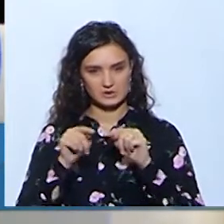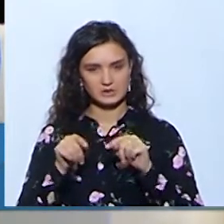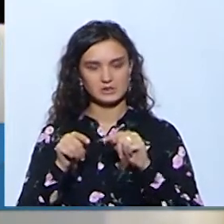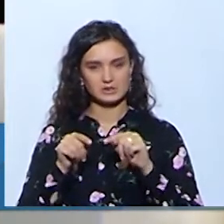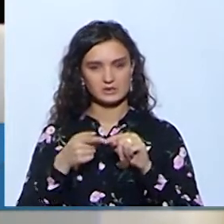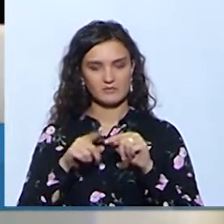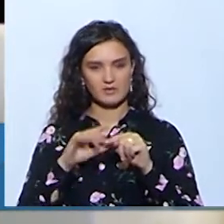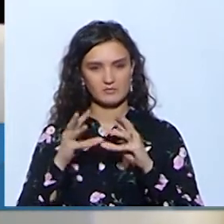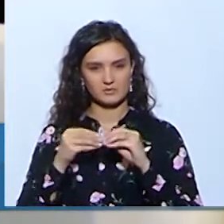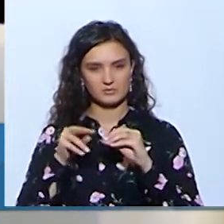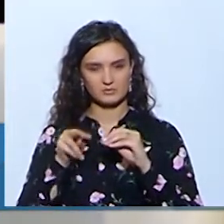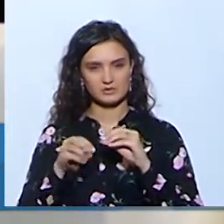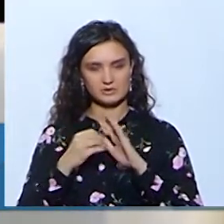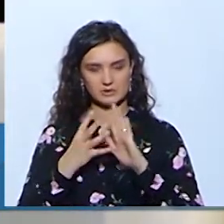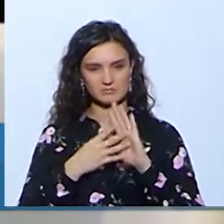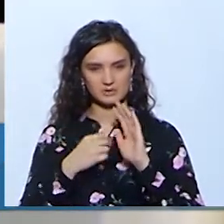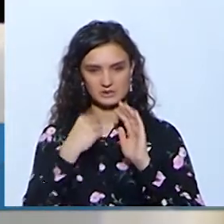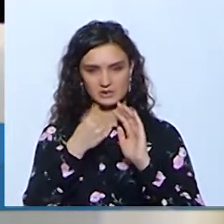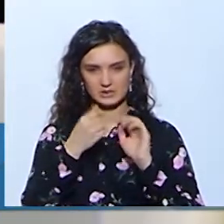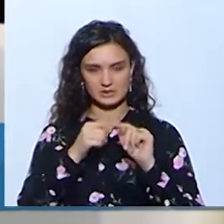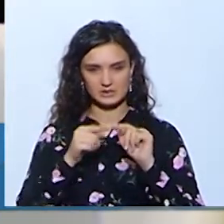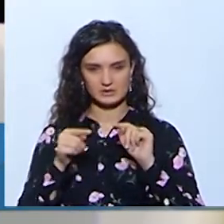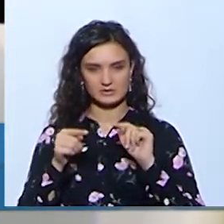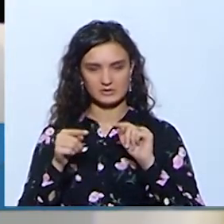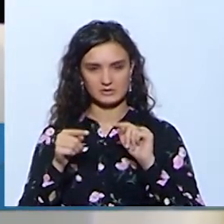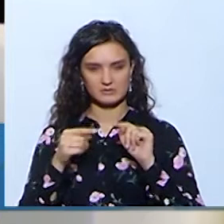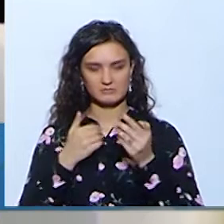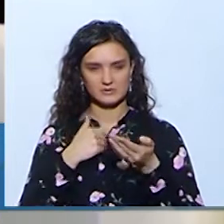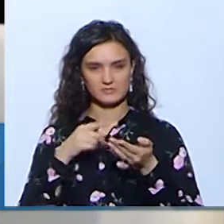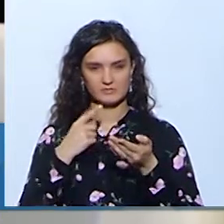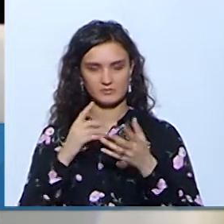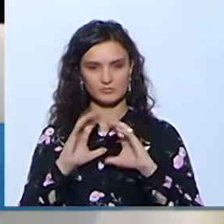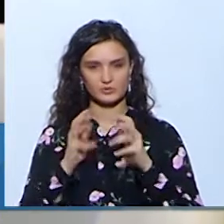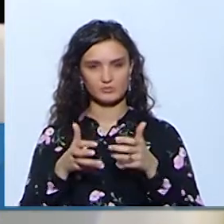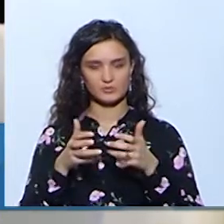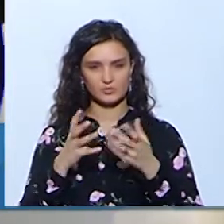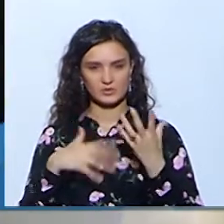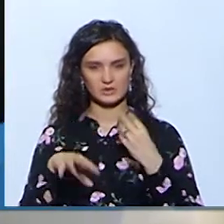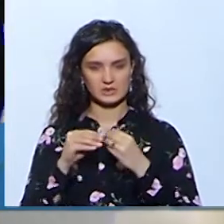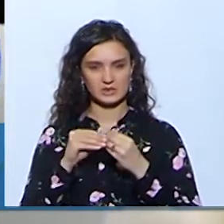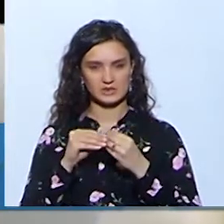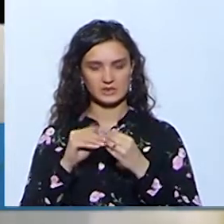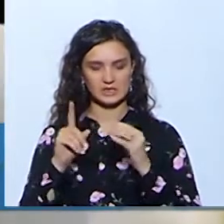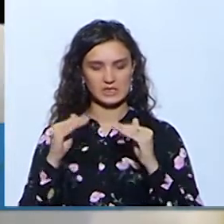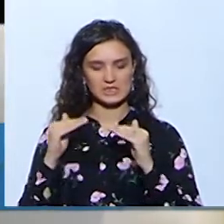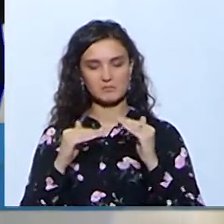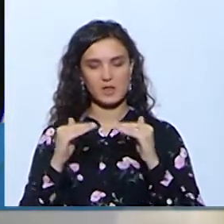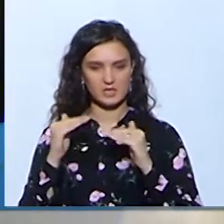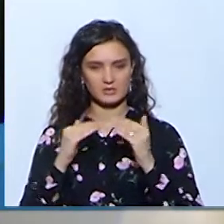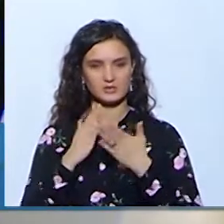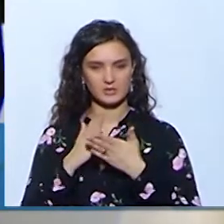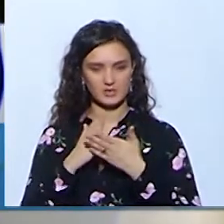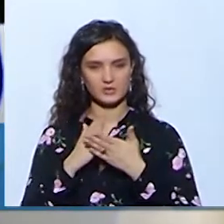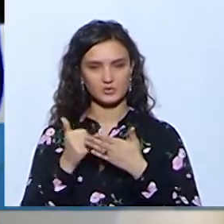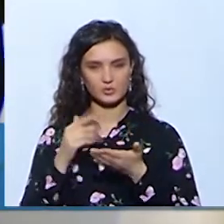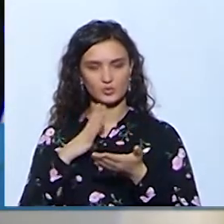სამიზნე მაჩვენებელი 2019 წლის გადახედვით და მინდა ვთქვა, რომ სოფლიო ერთიანია, გარკვეული დისბალანსი არსებობდა, როგორი